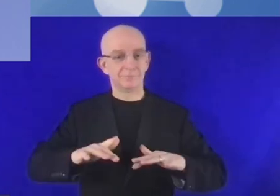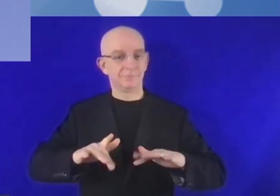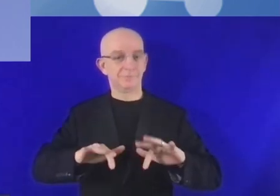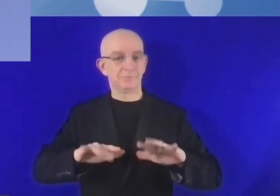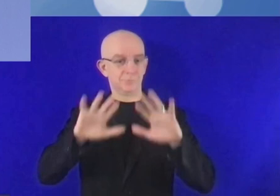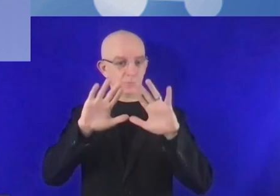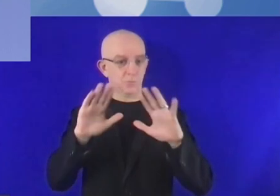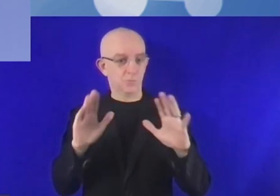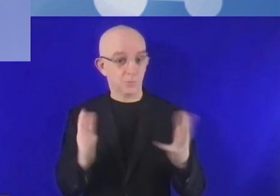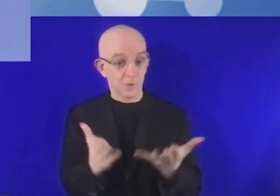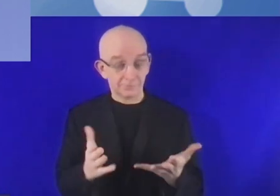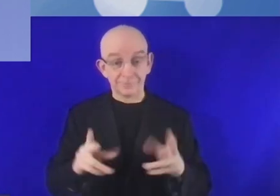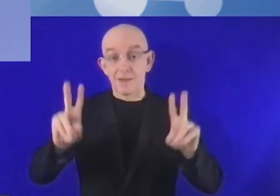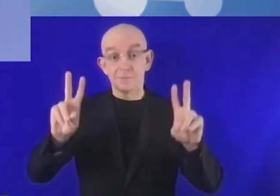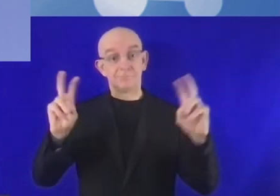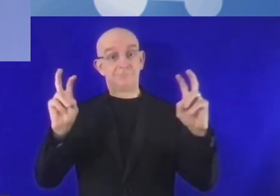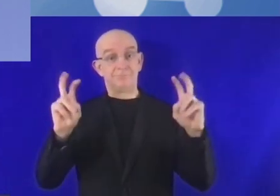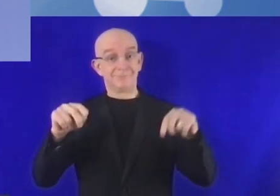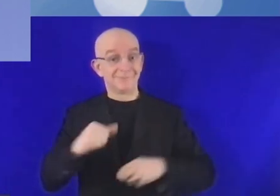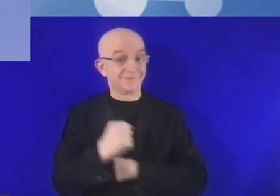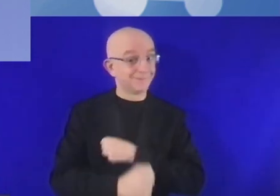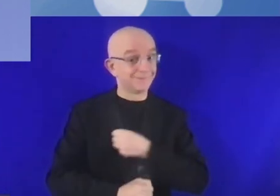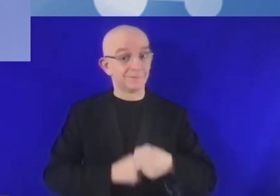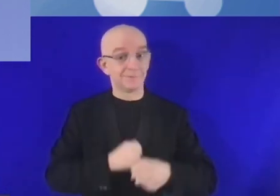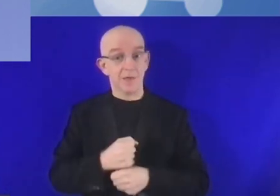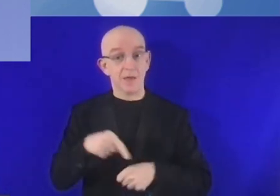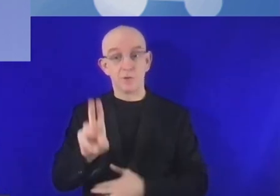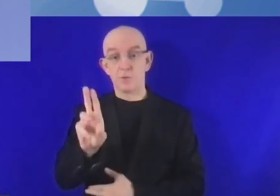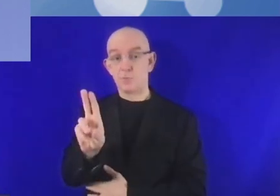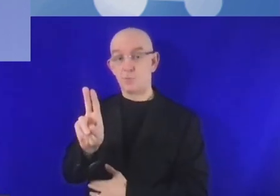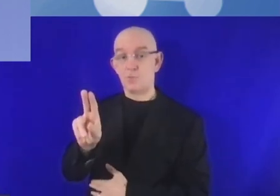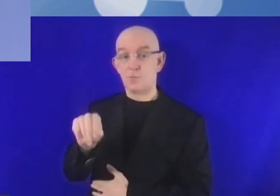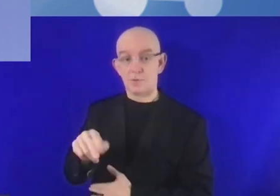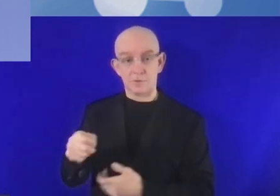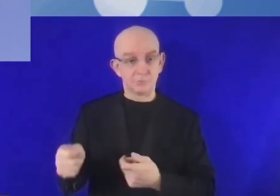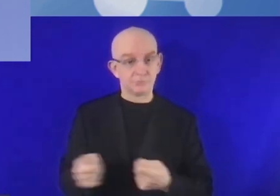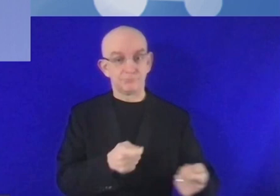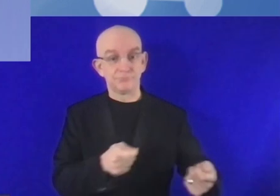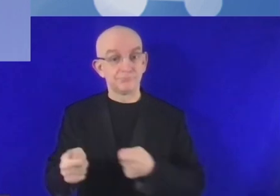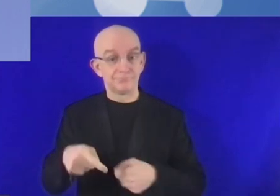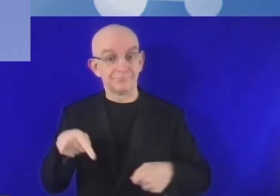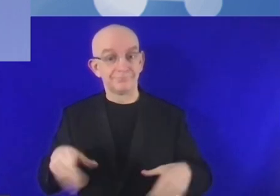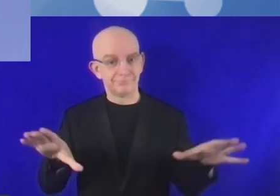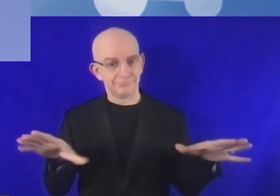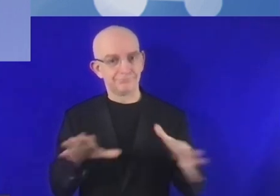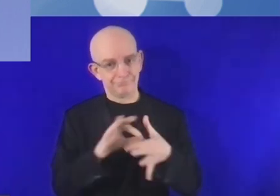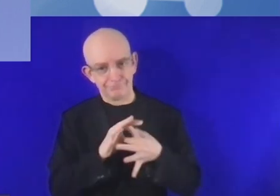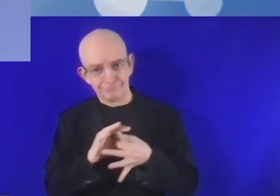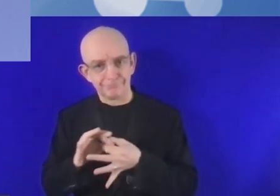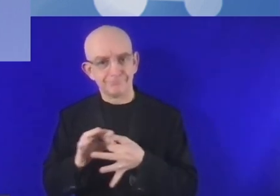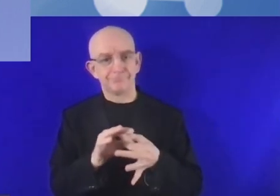Spotykamy się na szczycie cyfrowym, którego hasłem jest zjednoczony internet. Internet